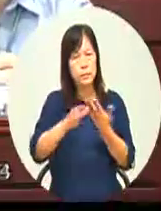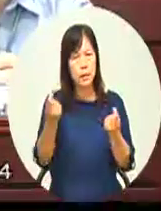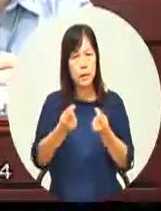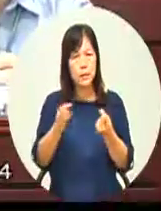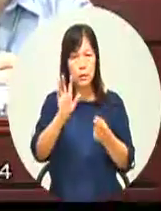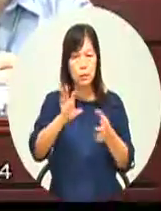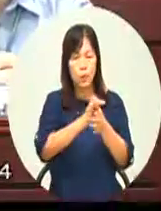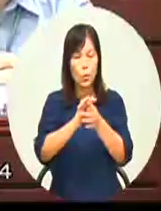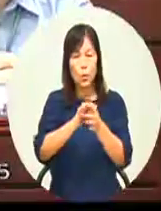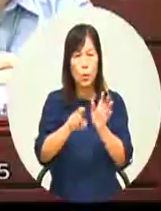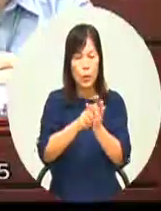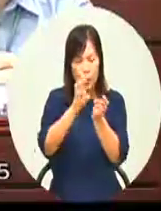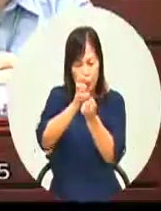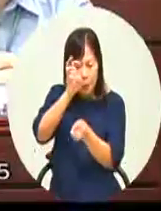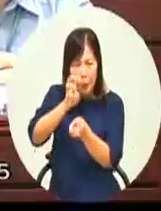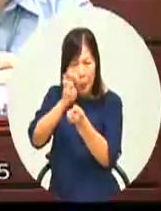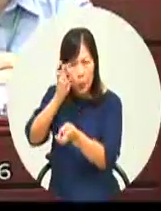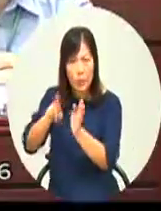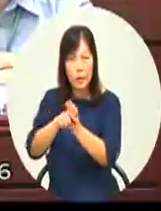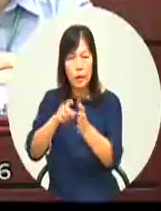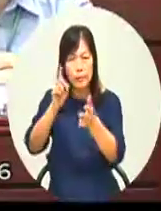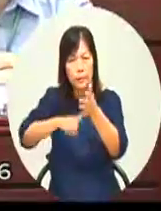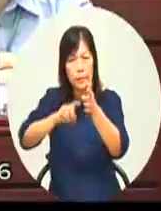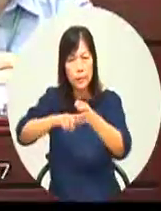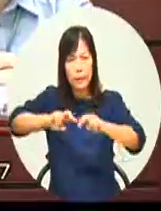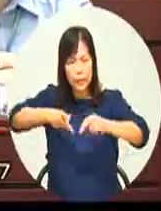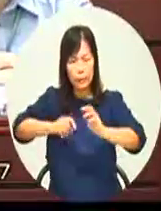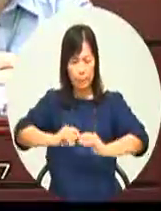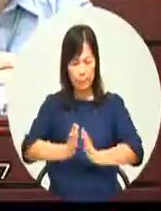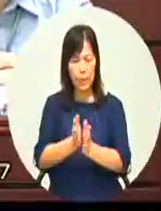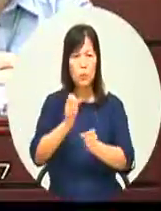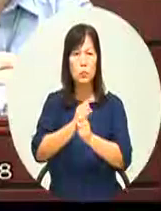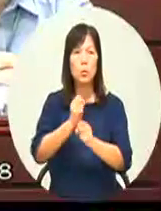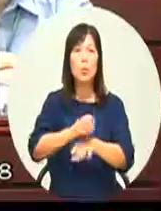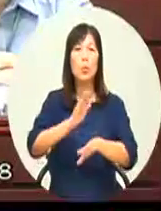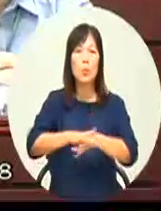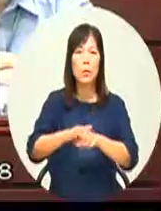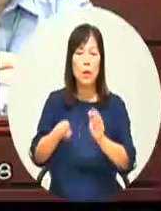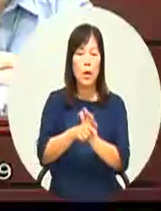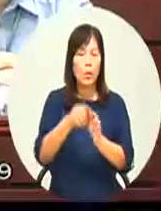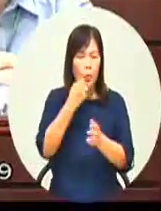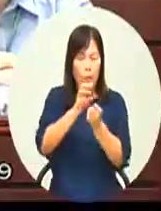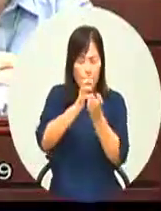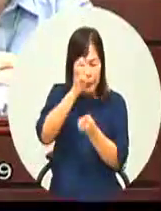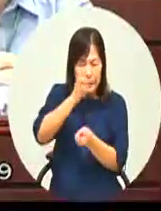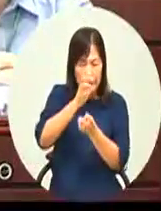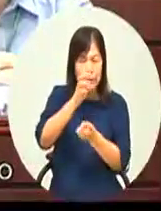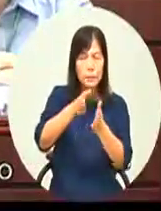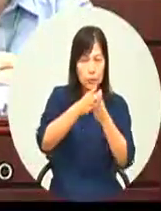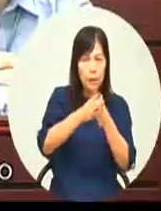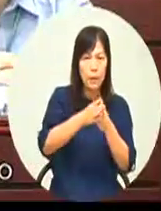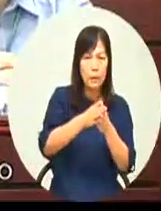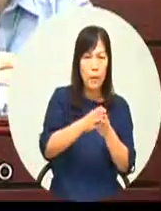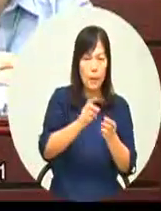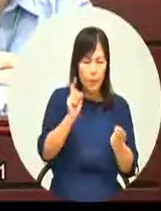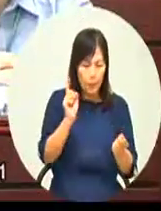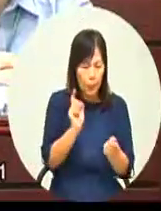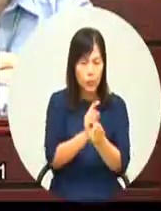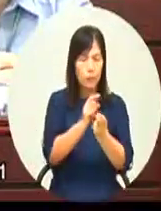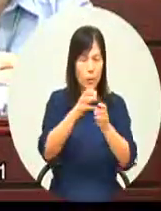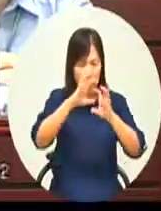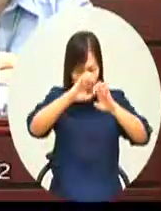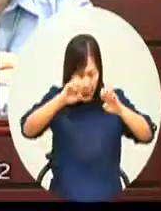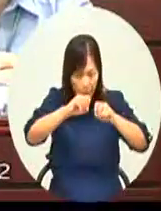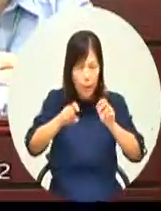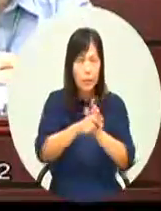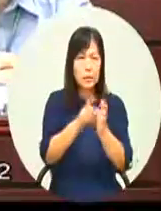相关的细部的改善或是简易的改善，我们立即就做。如果是需要做比较详细的这个碰撞分析啦等等这一